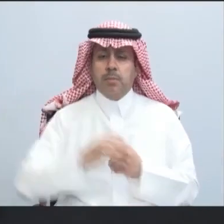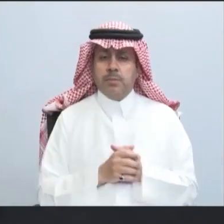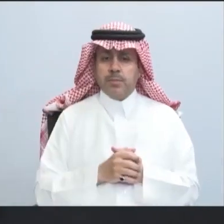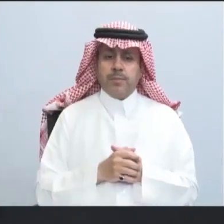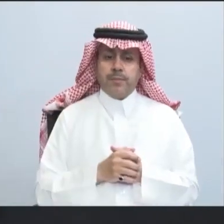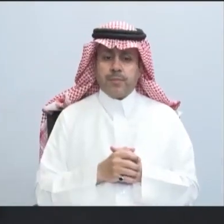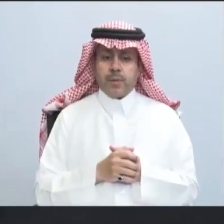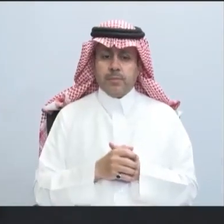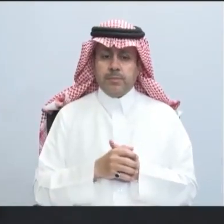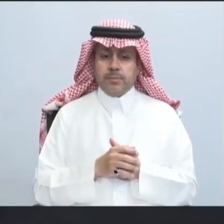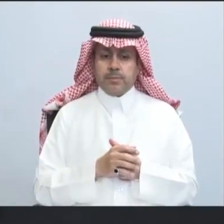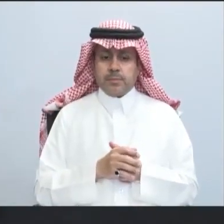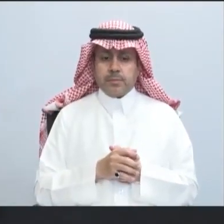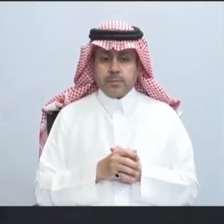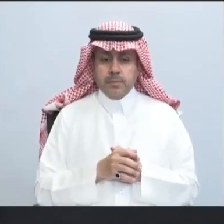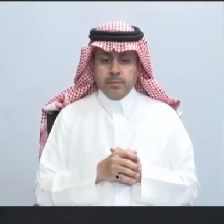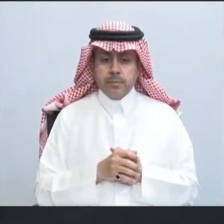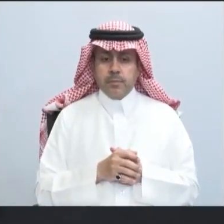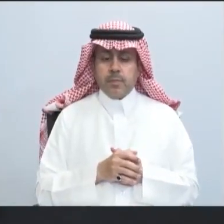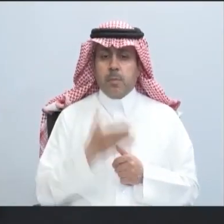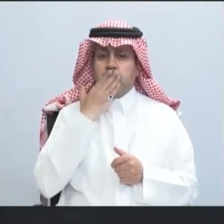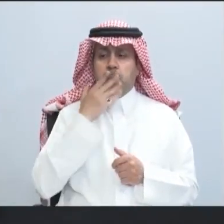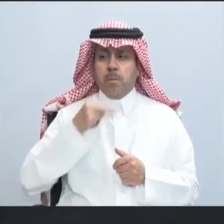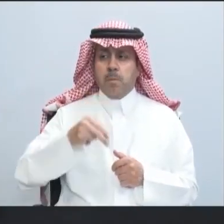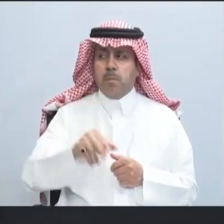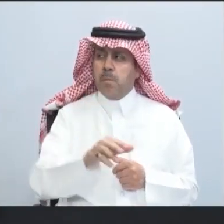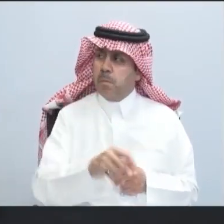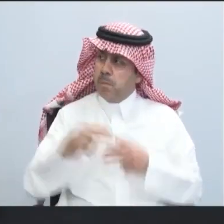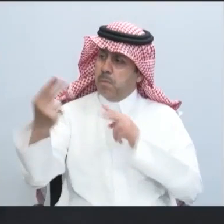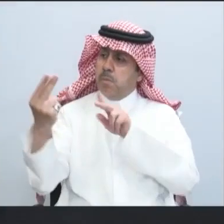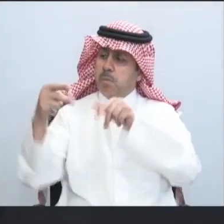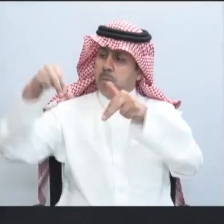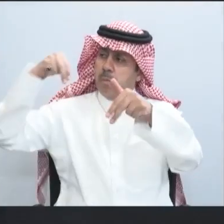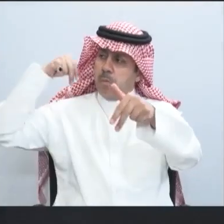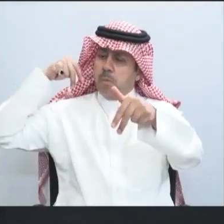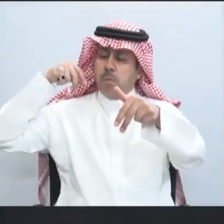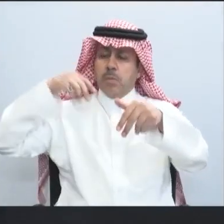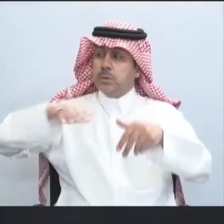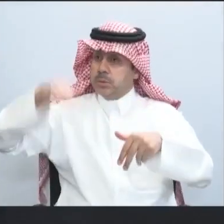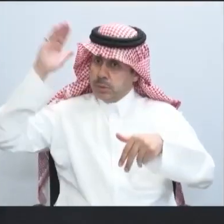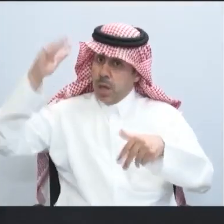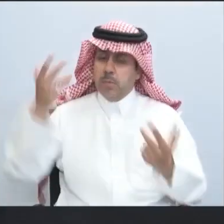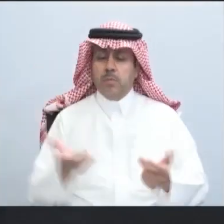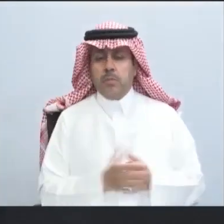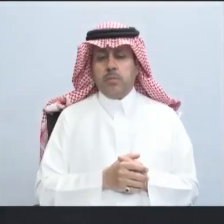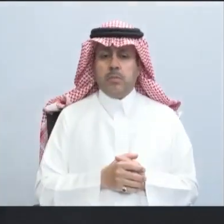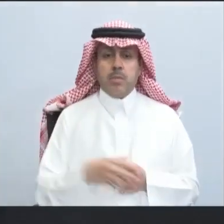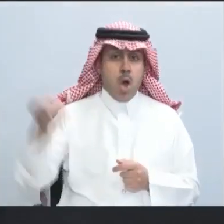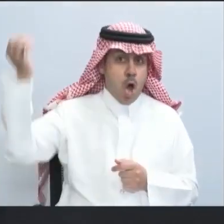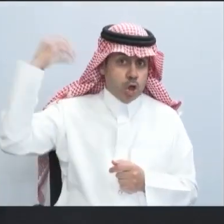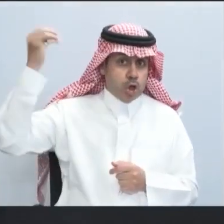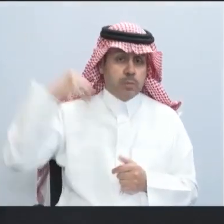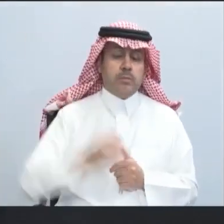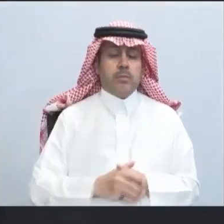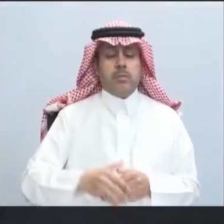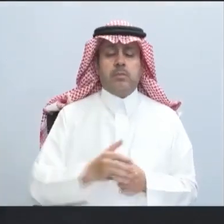وهو لا يعرفه ربما يسكت ويصمت ولا يسلم عليه لذلك نقول السلام على من